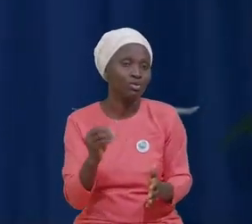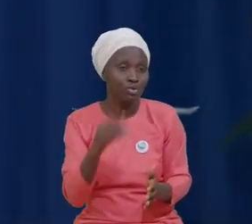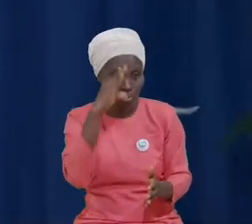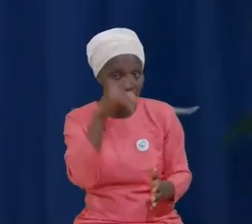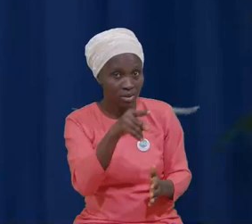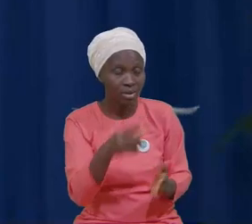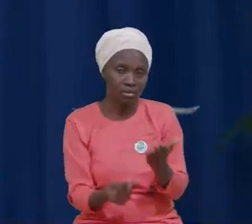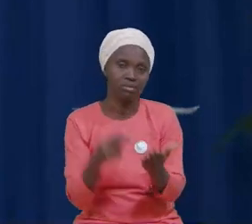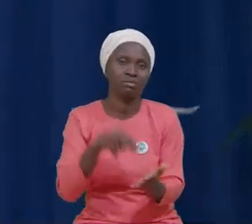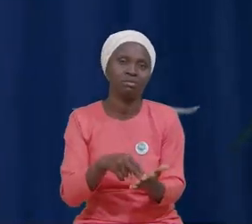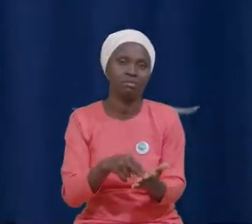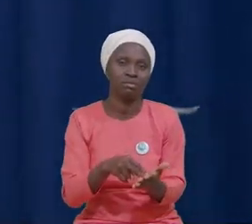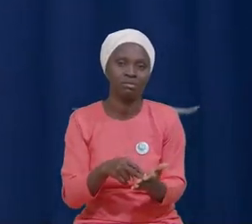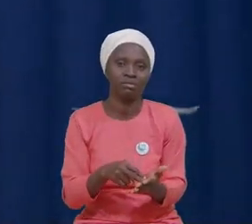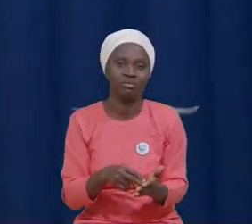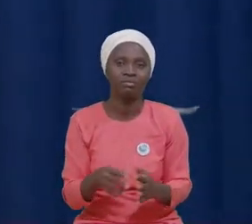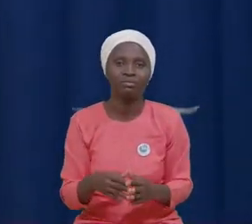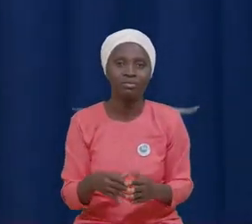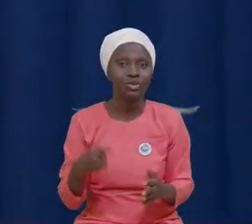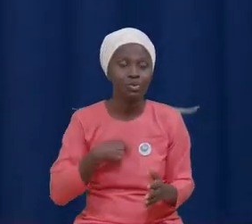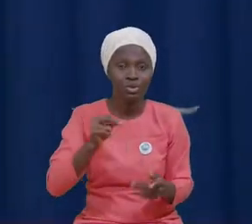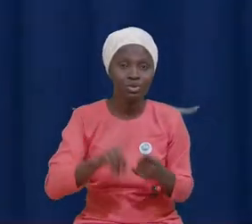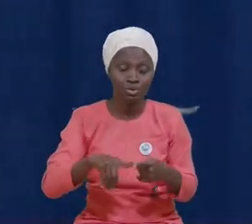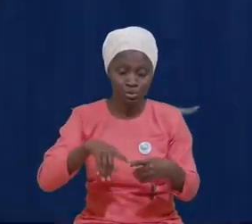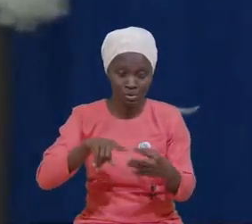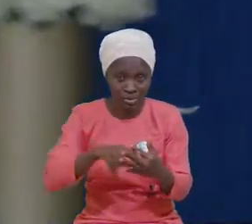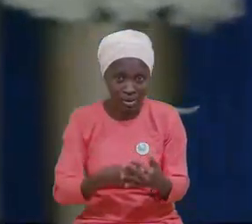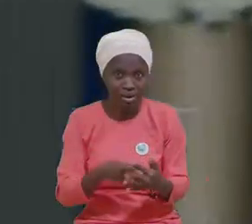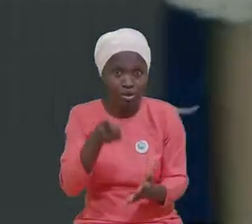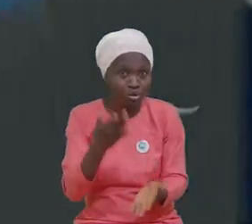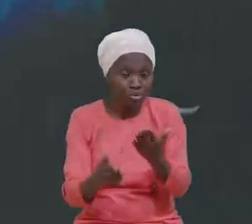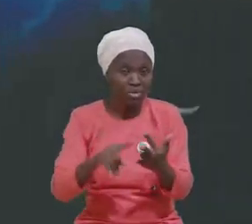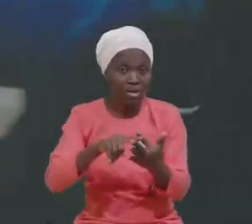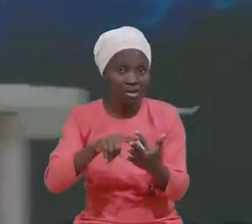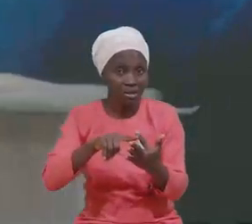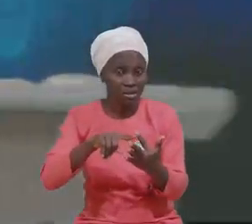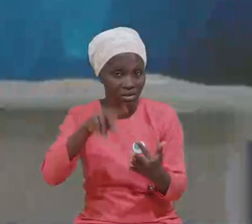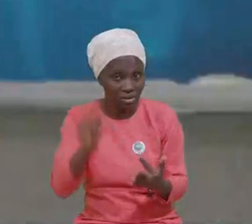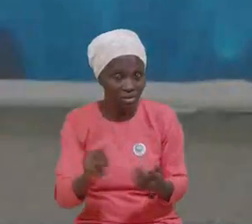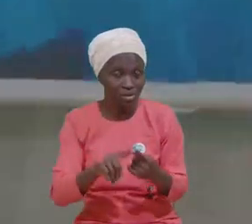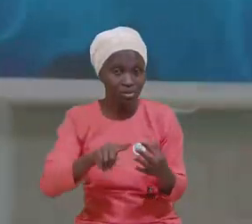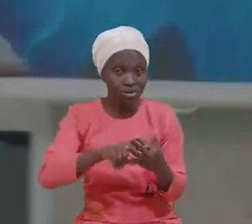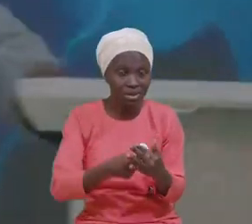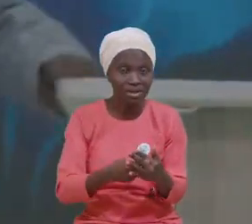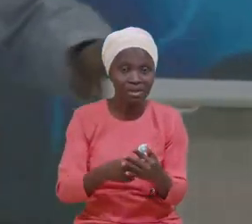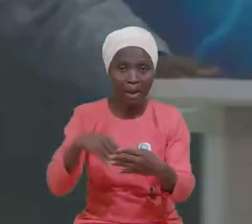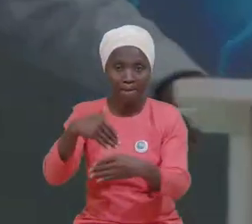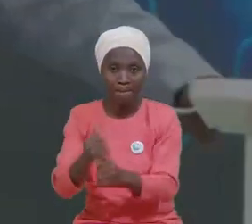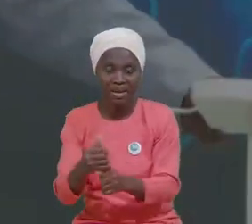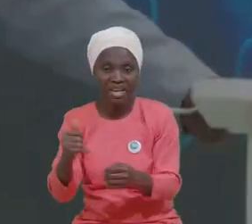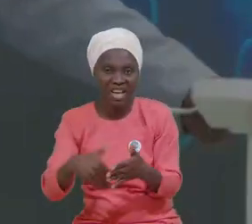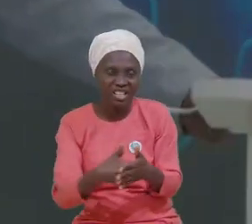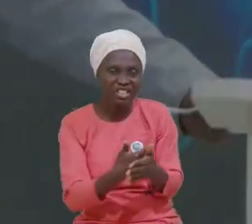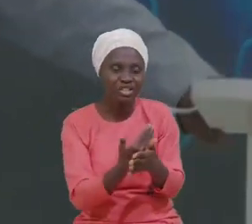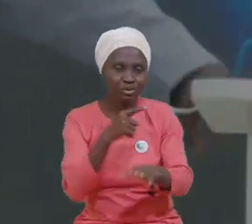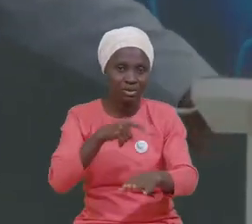action. Il faut alors faire un nouvel emploi du temps. Tu dois commencer peut-être en mettant